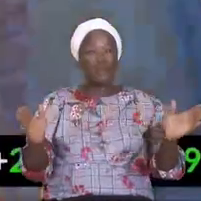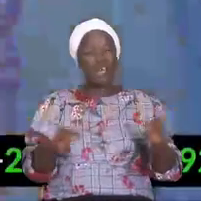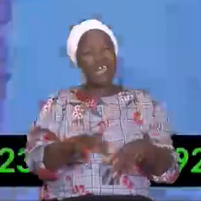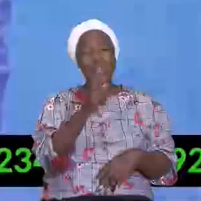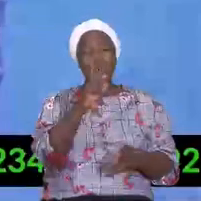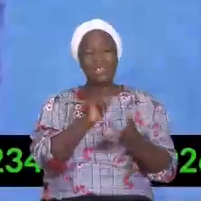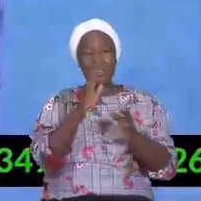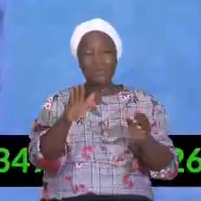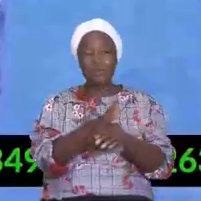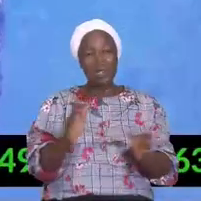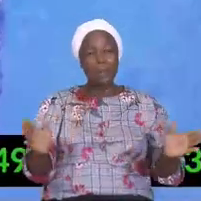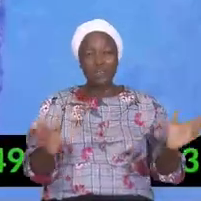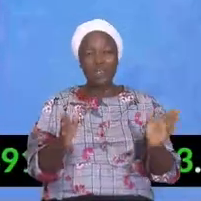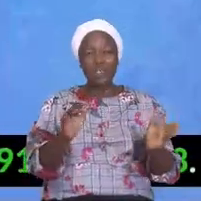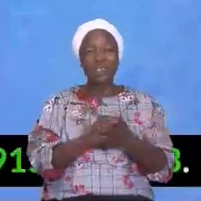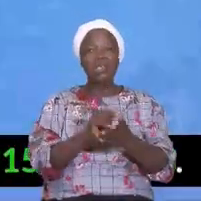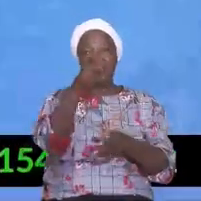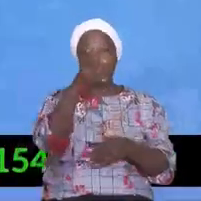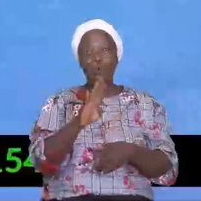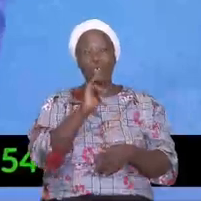Et à la pleine conviction.